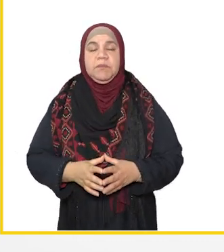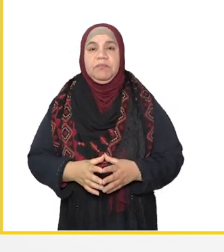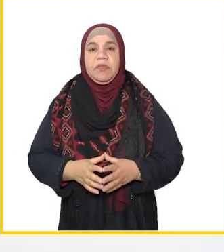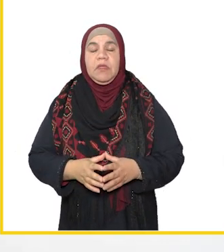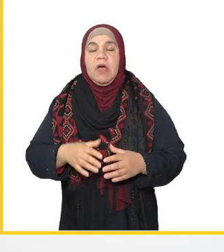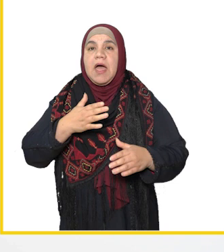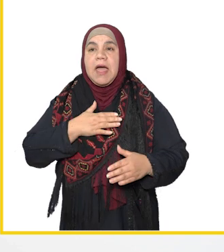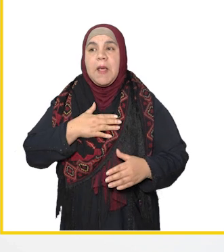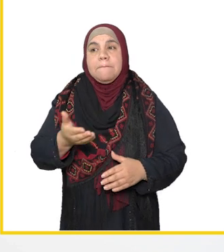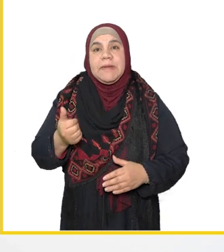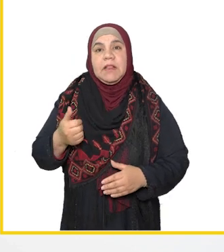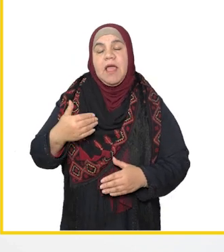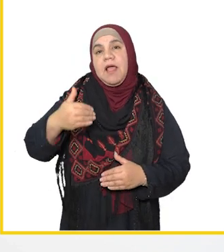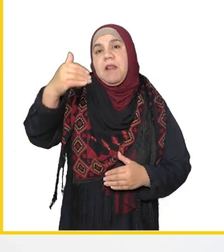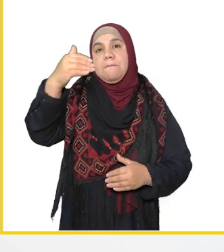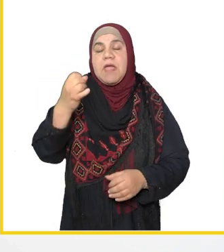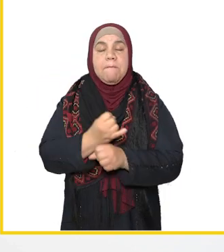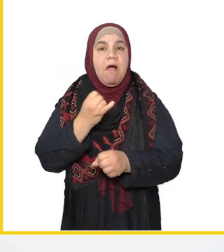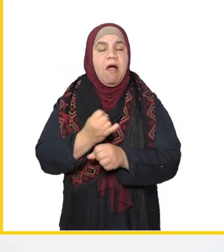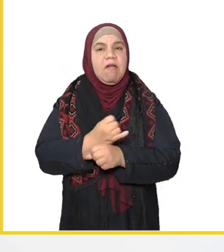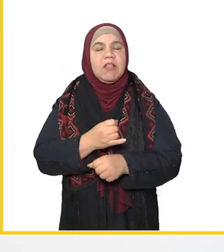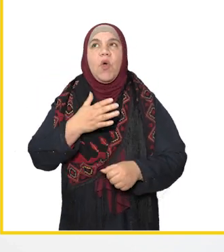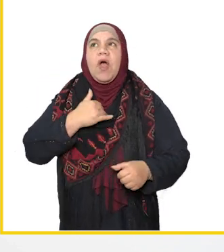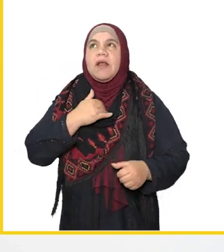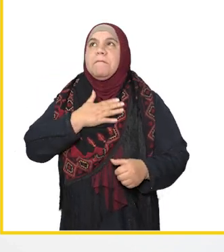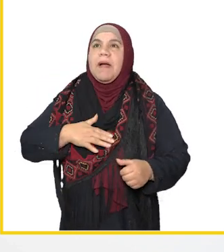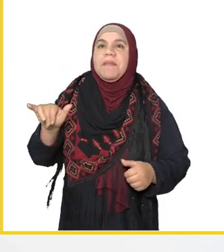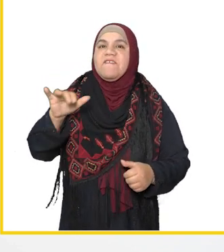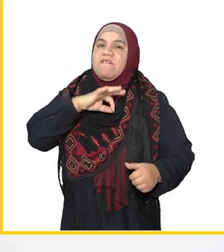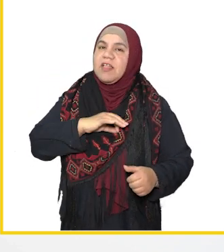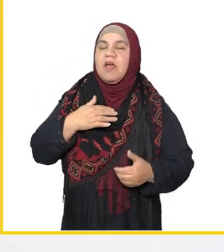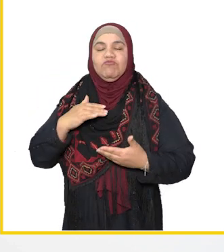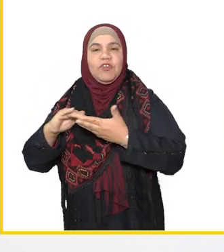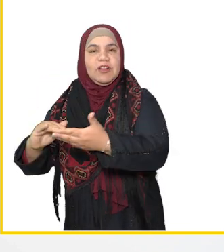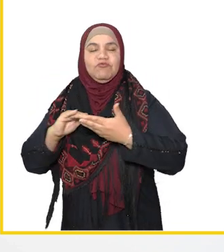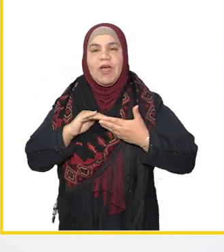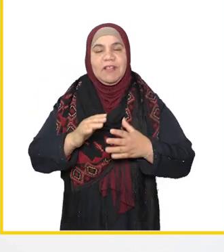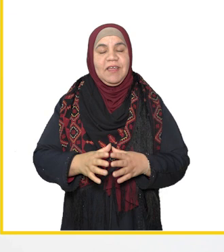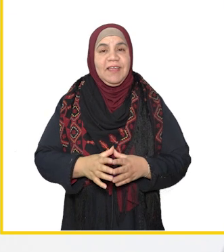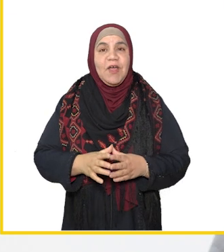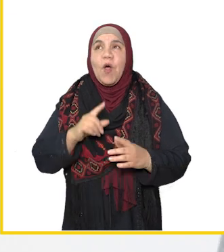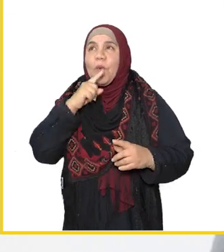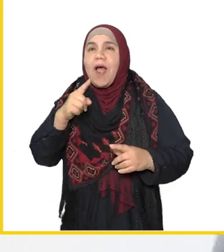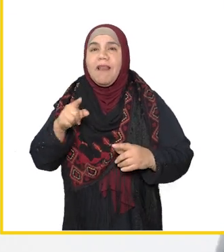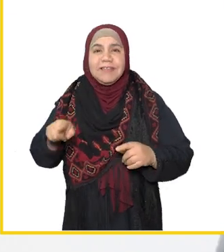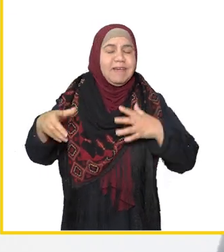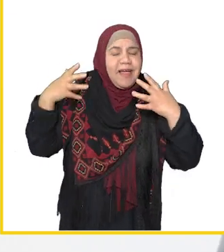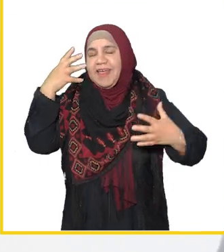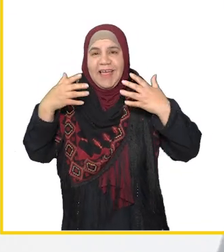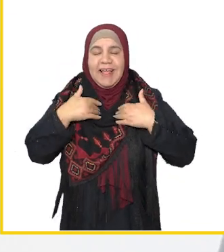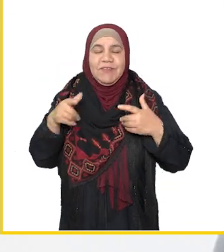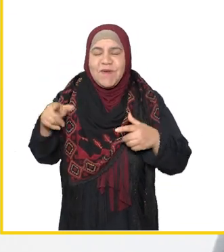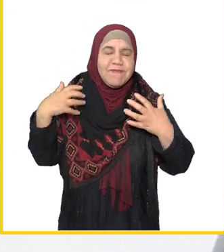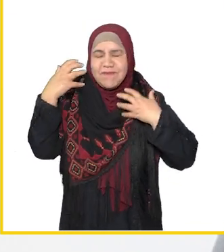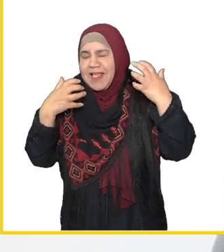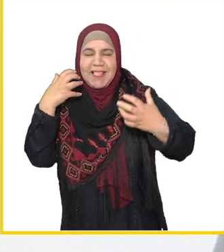الفترة. أقدر أني أنمي مهاراتي وعشان أفيد اللي حوالي وأنا كمان أستفيد. أي والله بوتر، أنت بتحكي ما